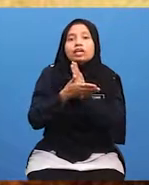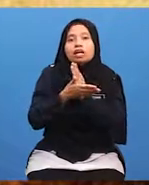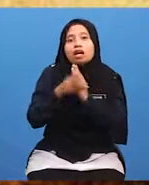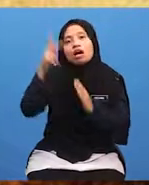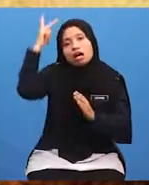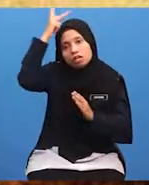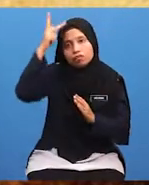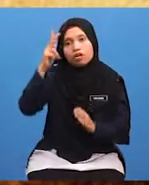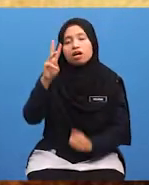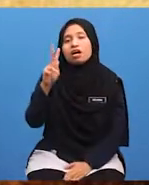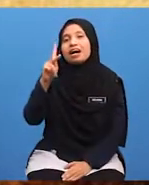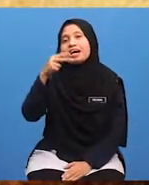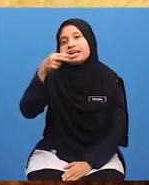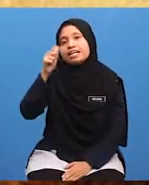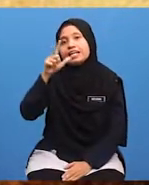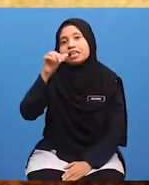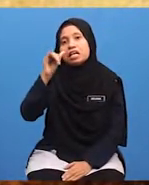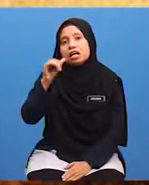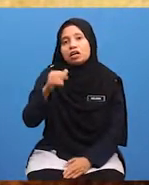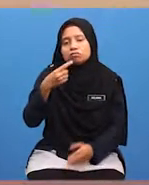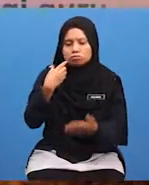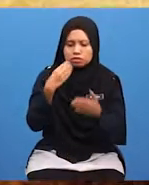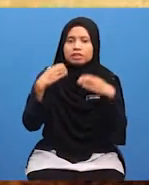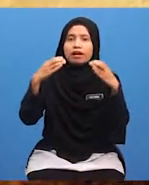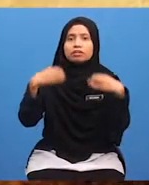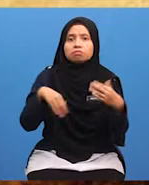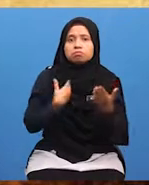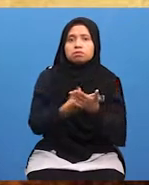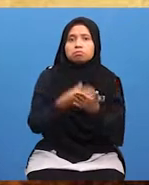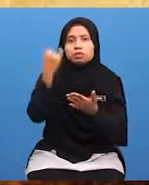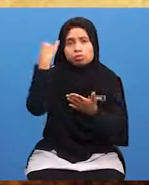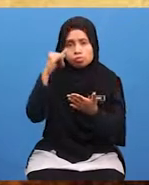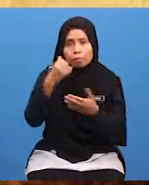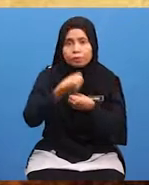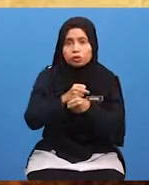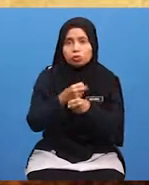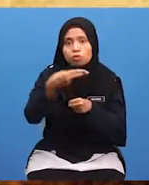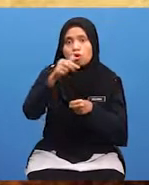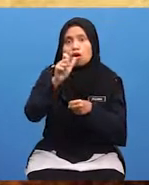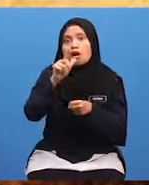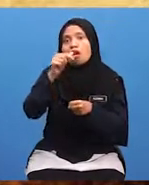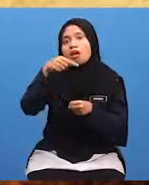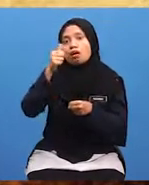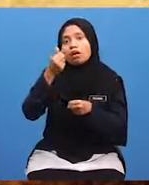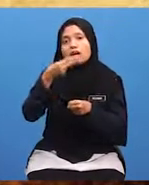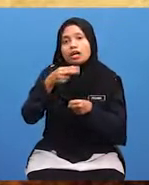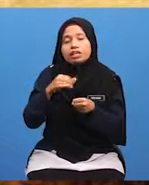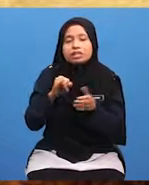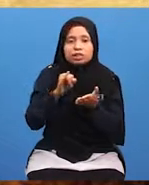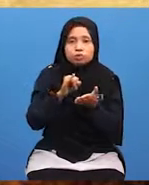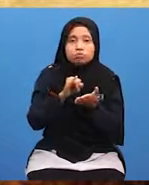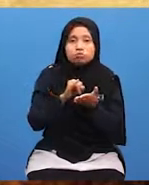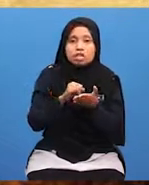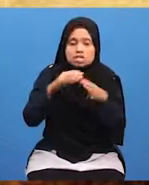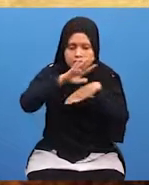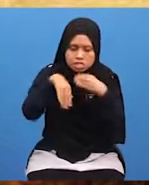Al-Walid. Cara penyampaian ilmu di masjid adalah berbentuk halaqah. Sistem pembelajaran halaqah ini bermaksud